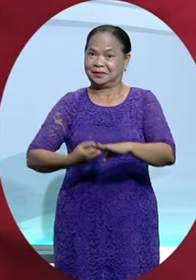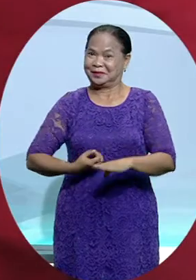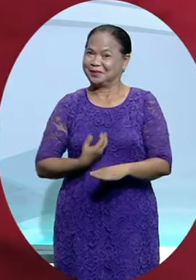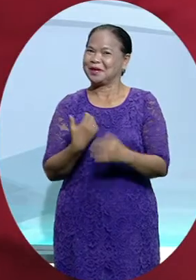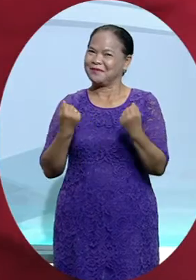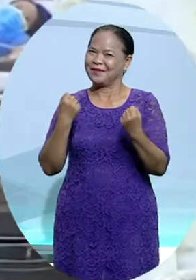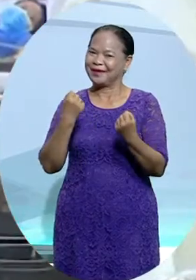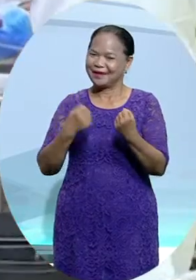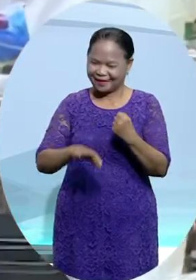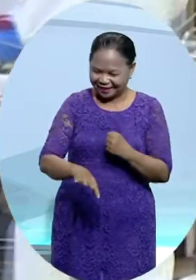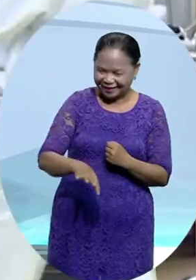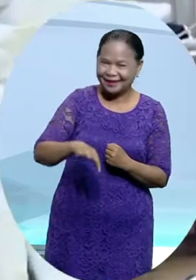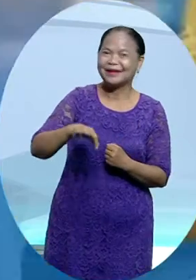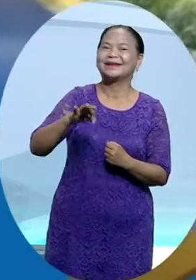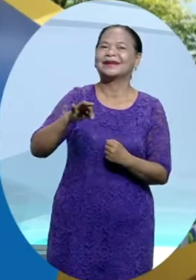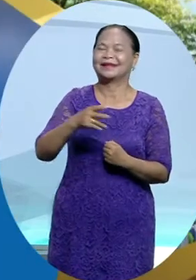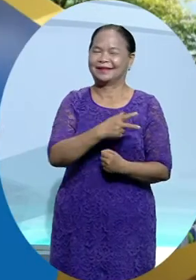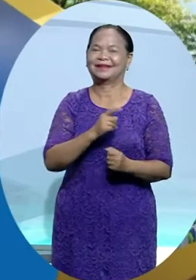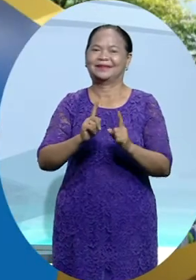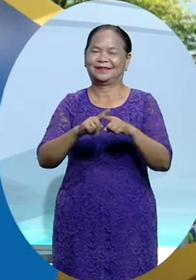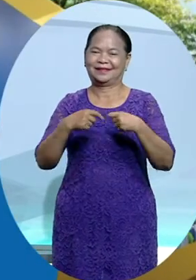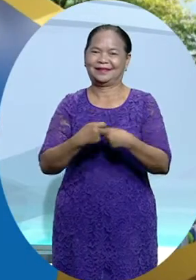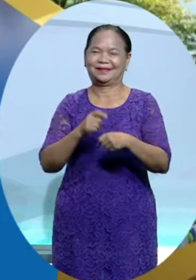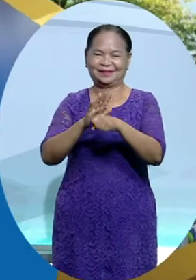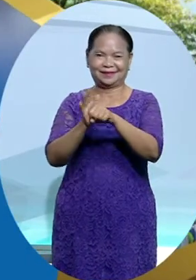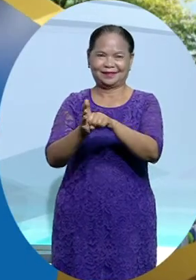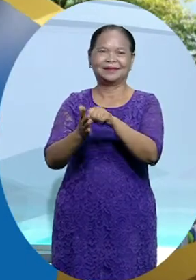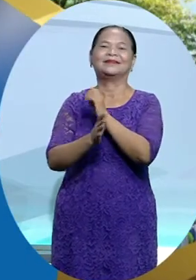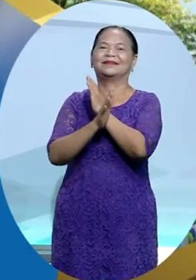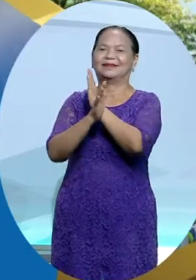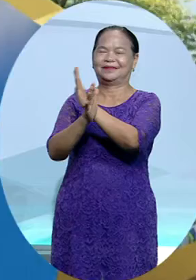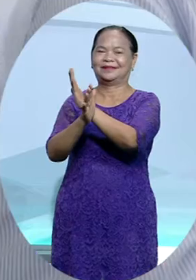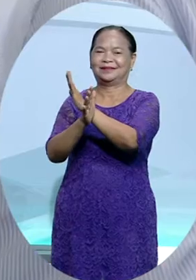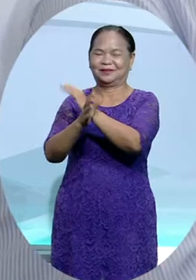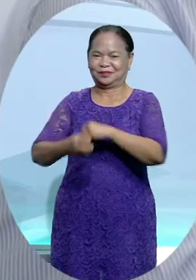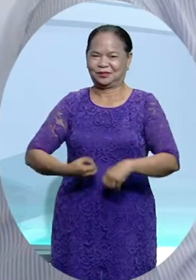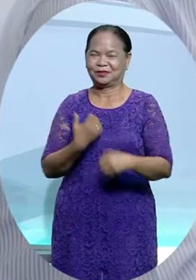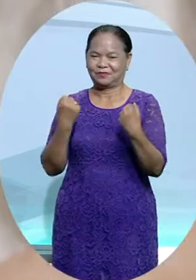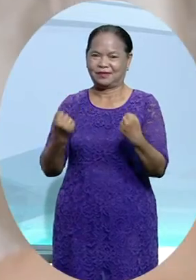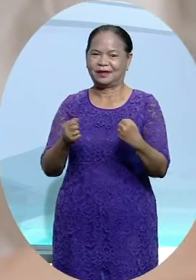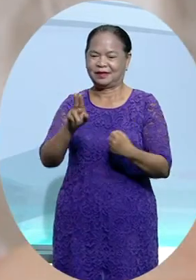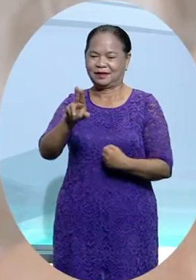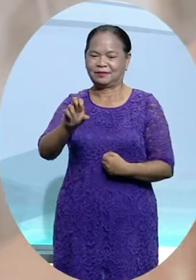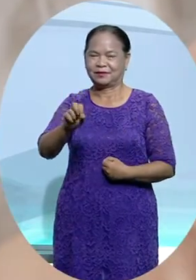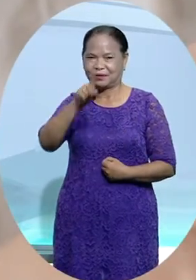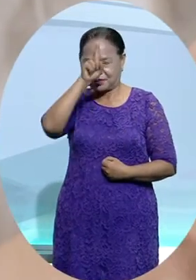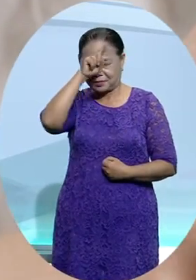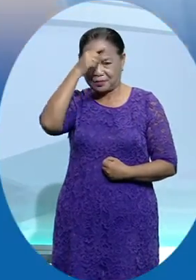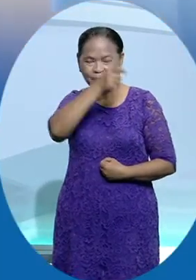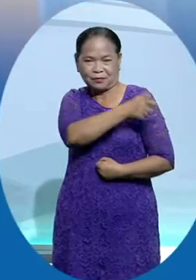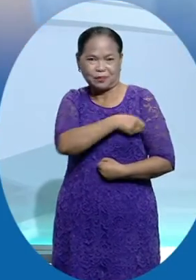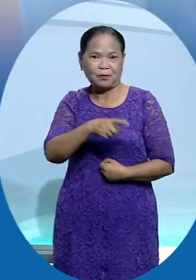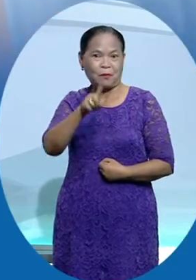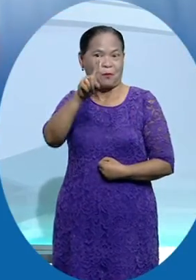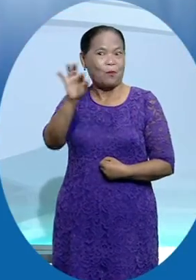tăng lựa chọn cho khách hàng và gia đình trong giai đoạn phòng dịch. An Vui Sống Khỏe mang đến quyền lợi chăm sóc y tế toàn diện với mức bảo vệ lên đến